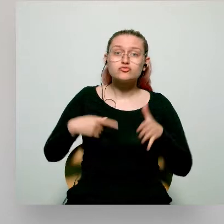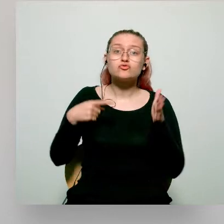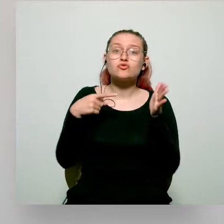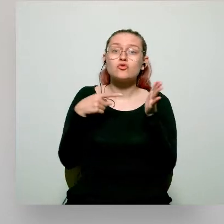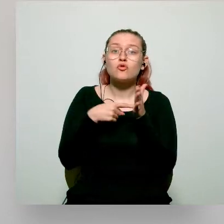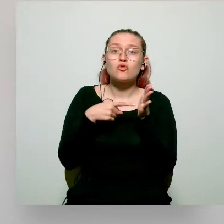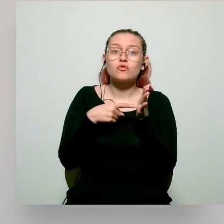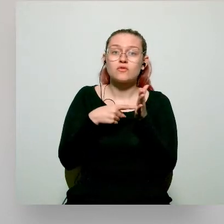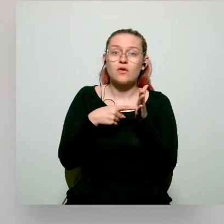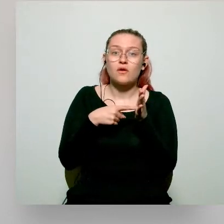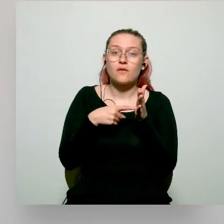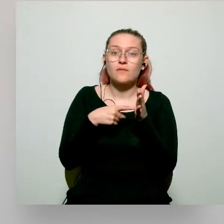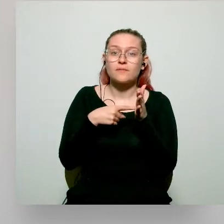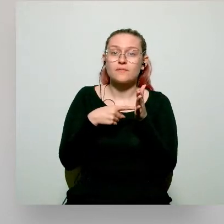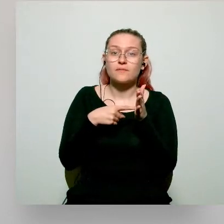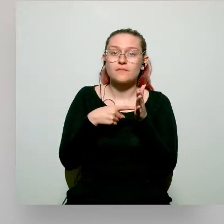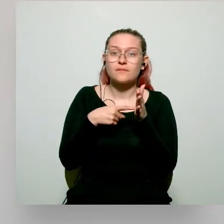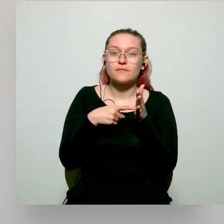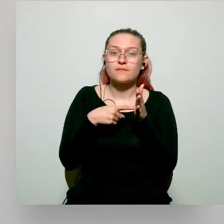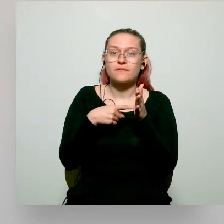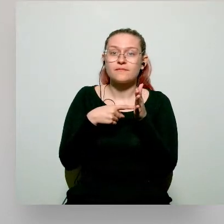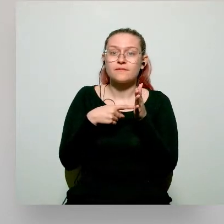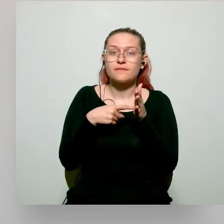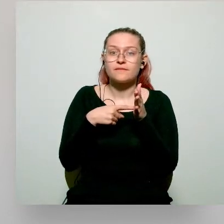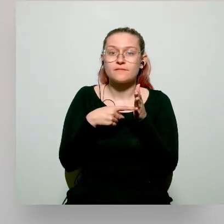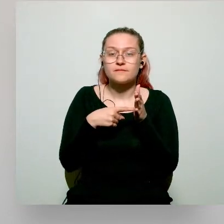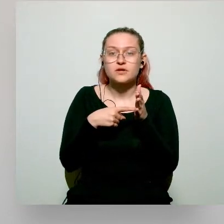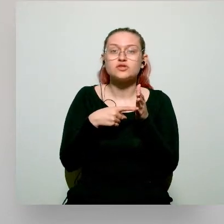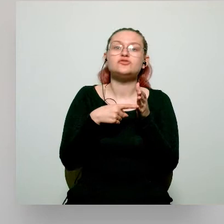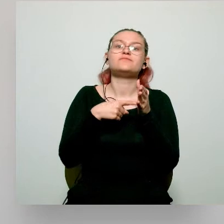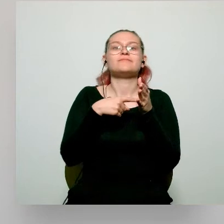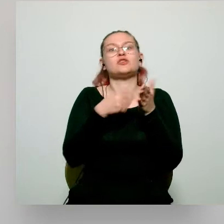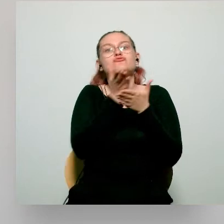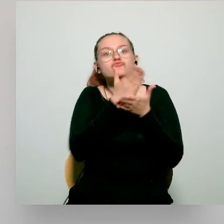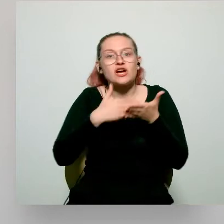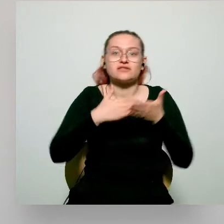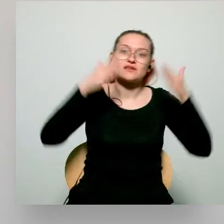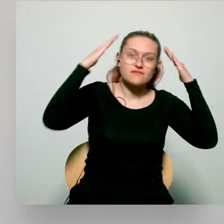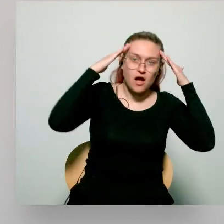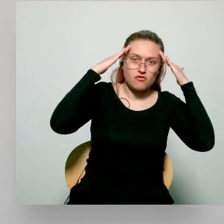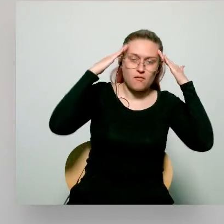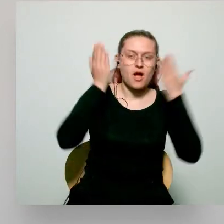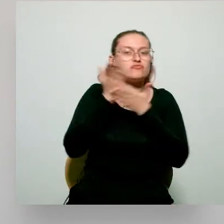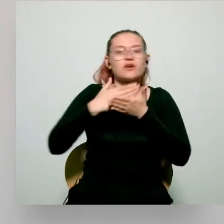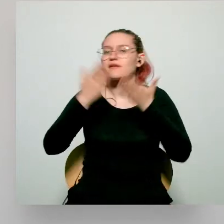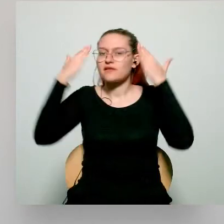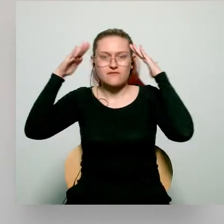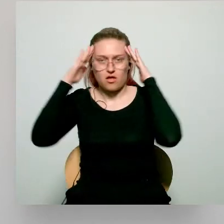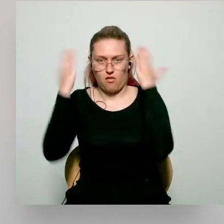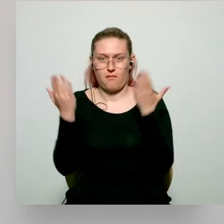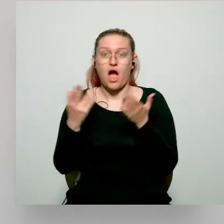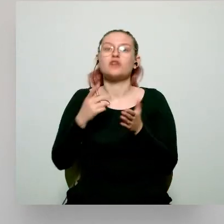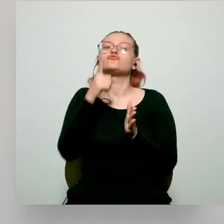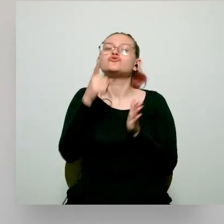większym stopniu uświadomioną i w mniejszym stopniu uświadomioną. I bardzo często człowiek,